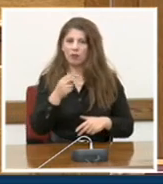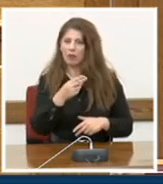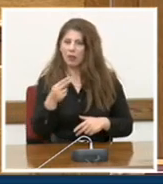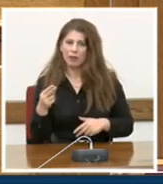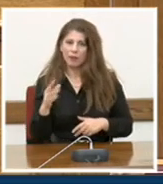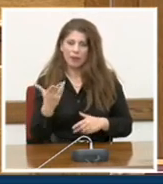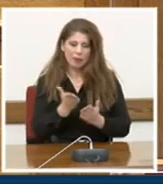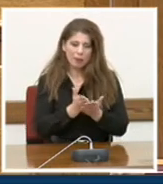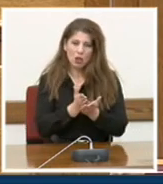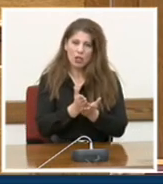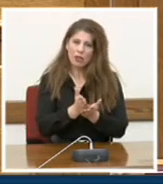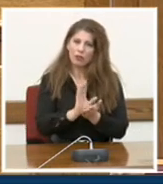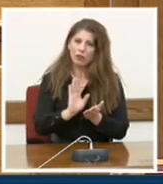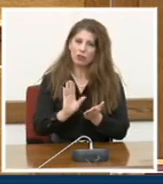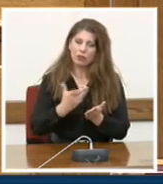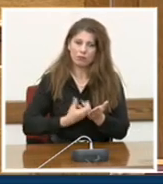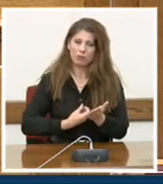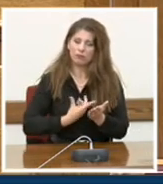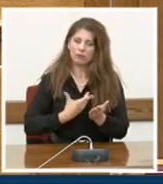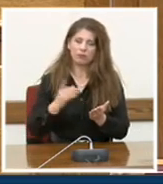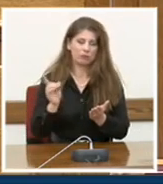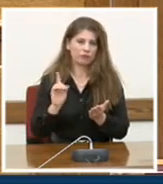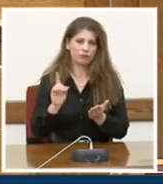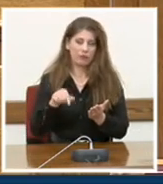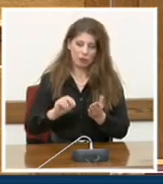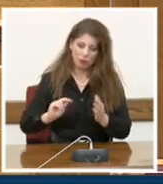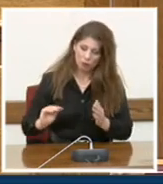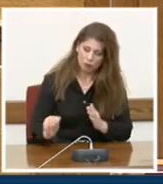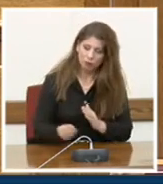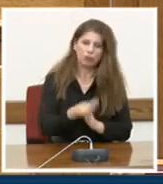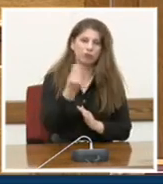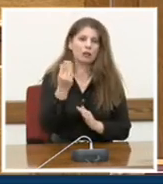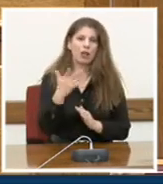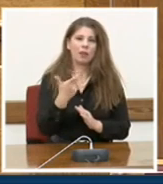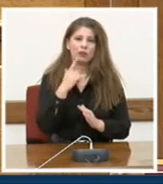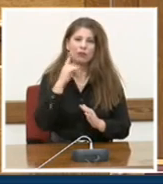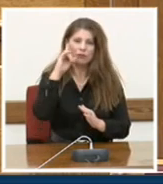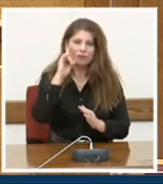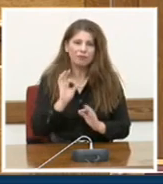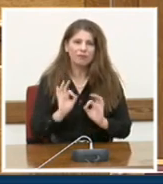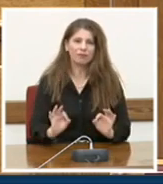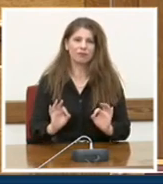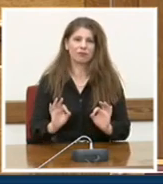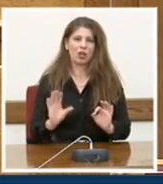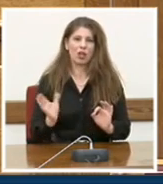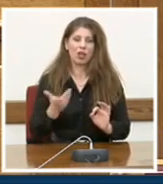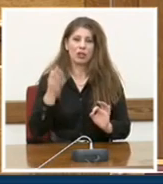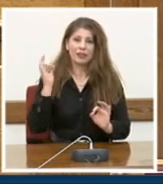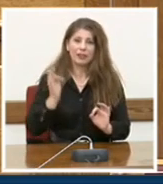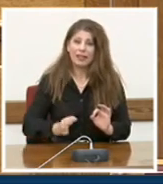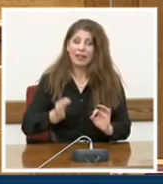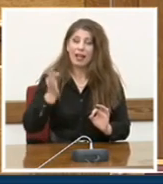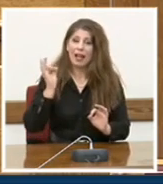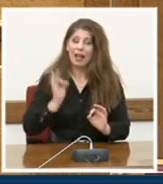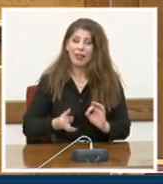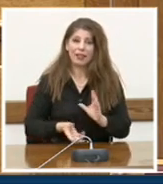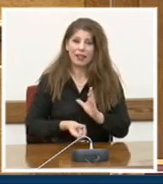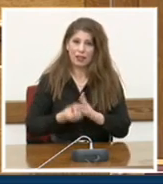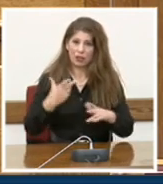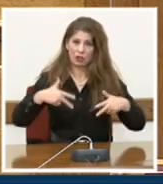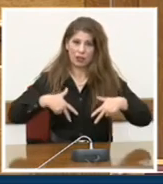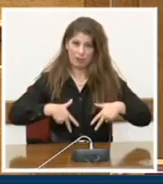ύφους ή κάποιων προθέσεων. Προκύπτει από το αντικειμενικό γεγονός ότι κάθε καινούργια κυβέρνηση